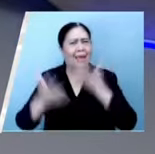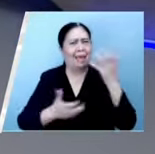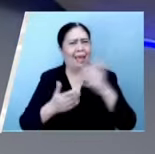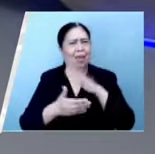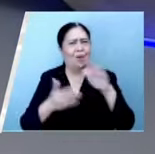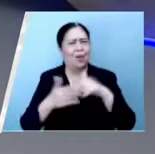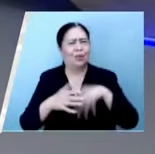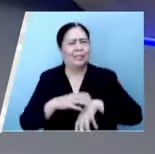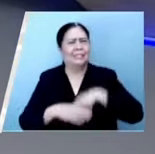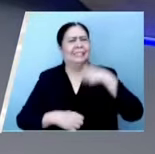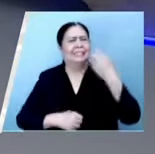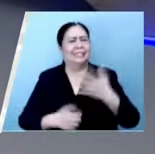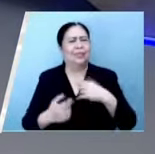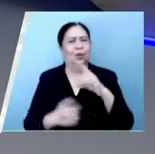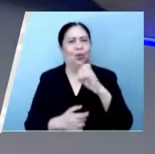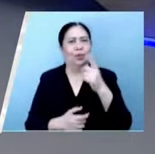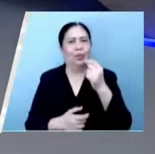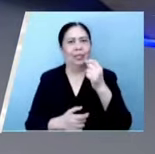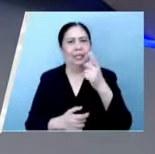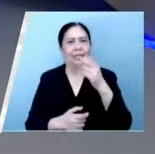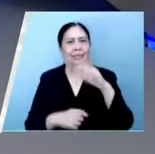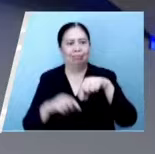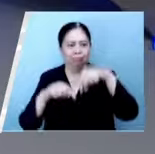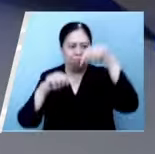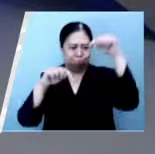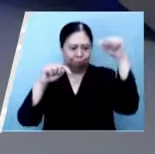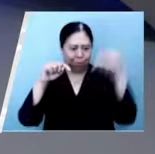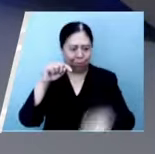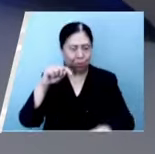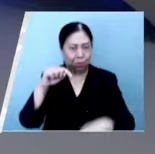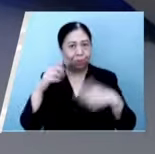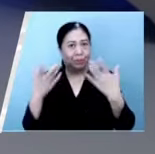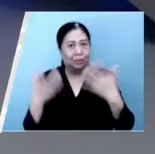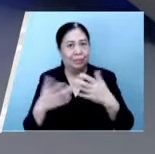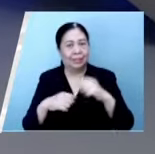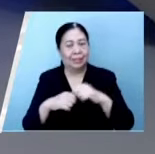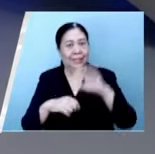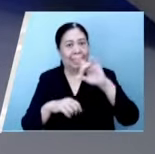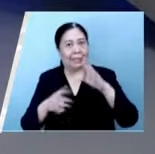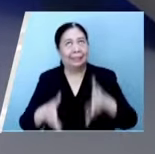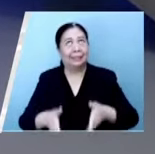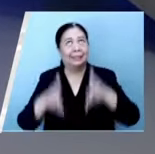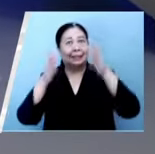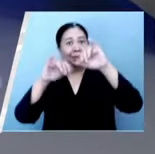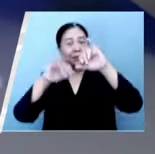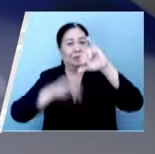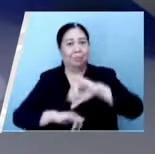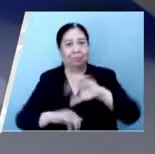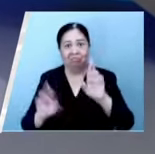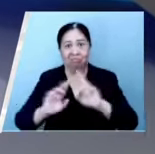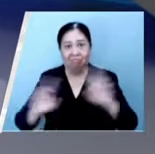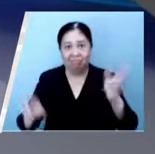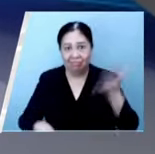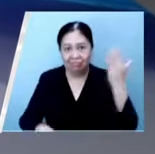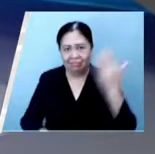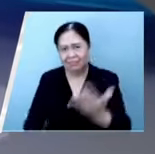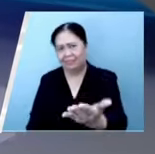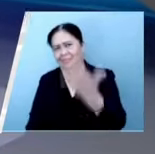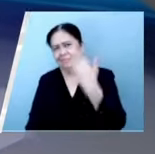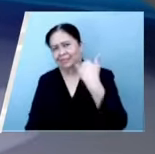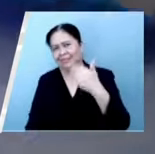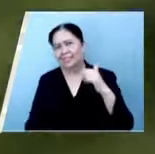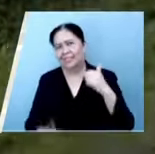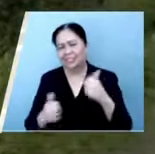sa 120 feet drop zone at pagtalon sa 8-story base jump. Handa ka na ba? Tara, let's change the